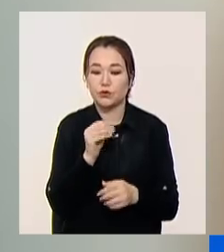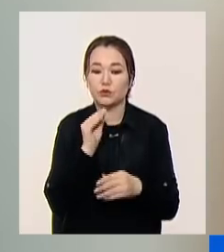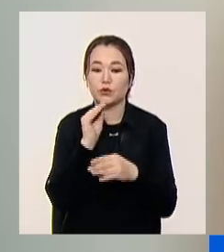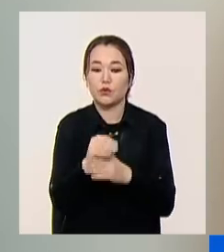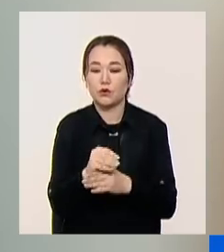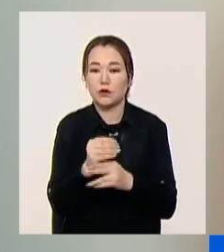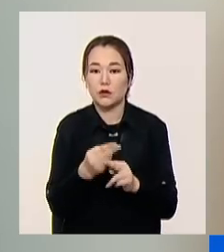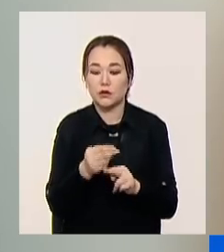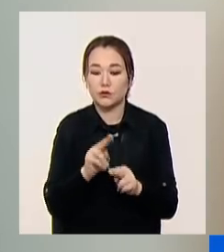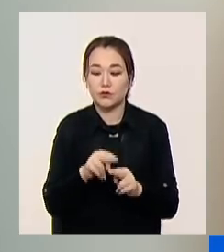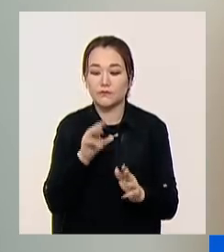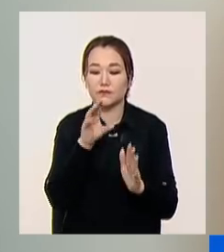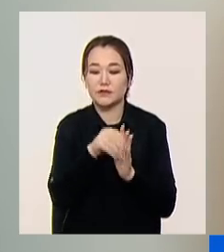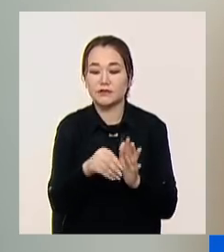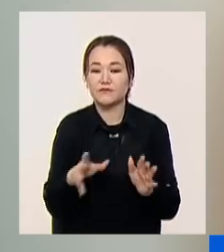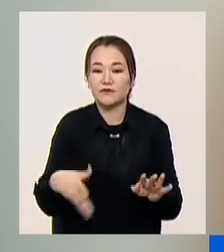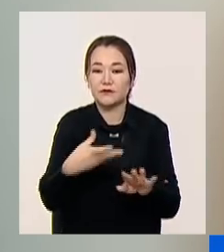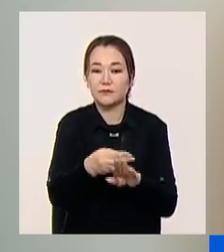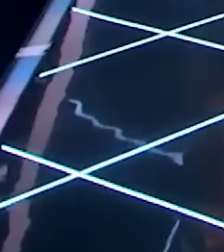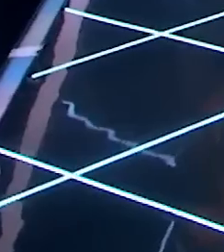которую внесли вкладчики.